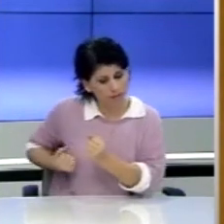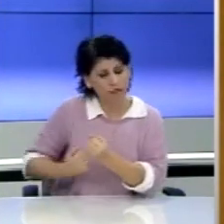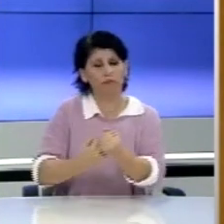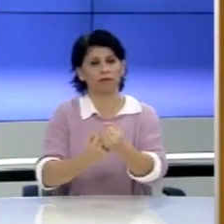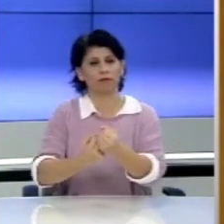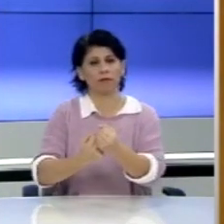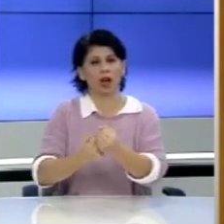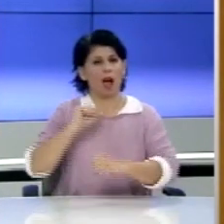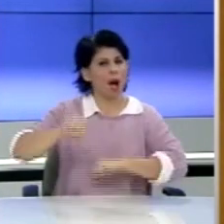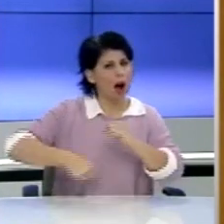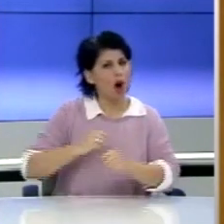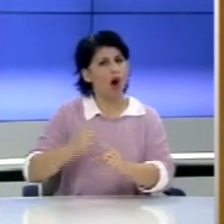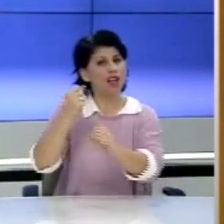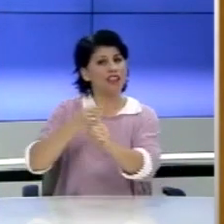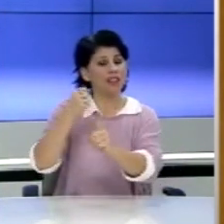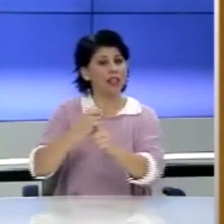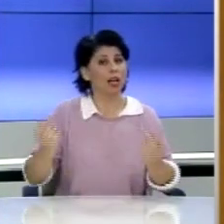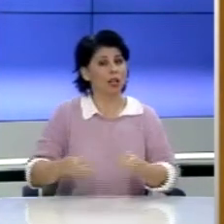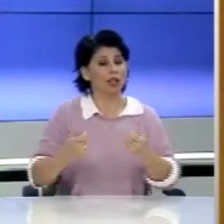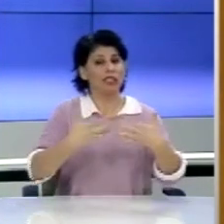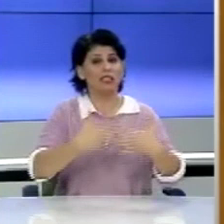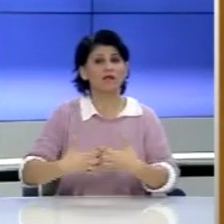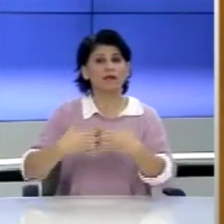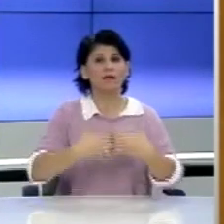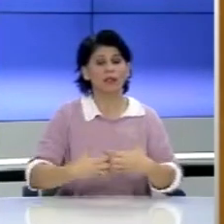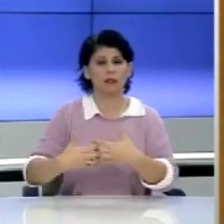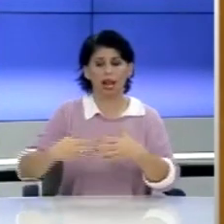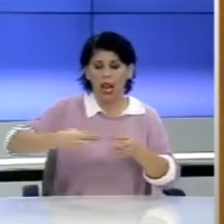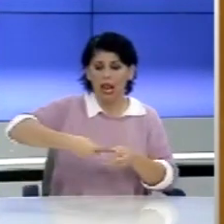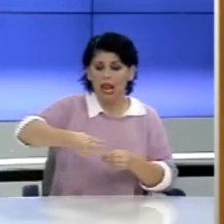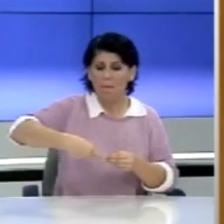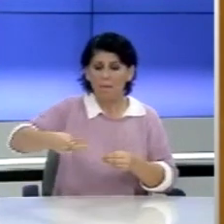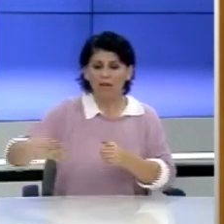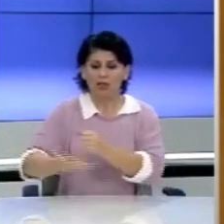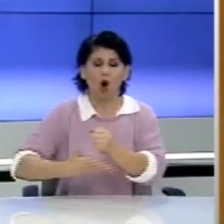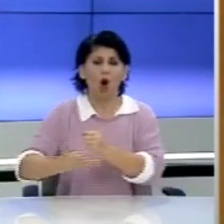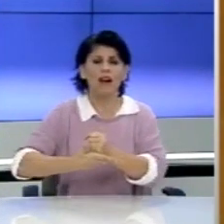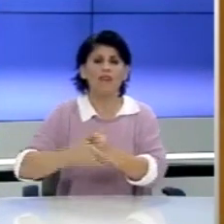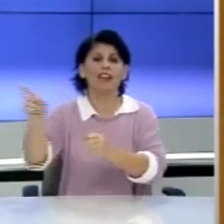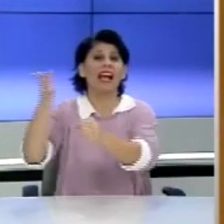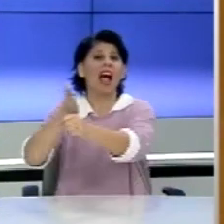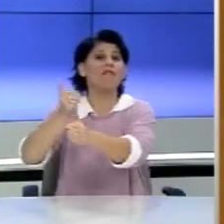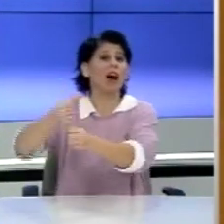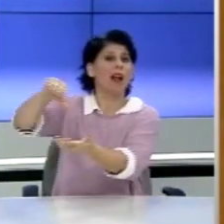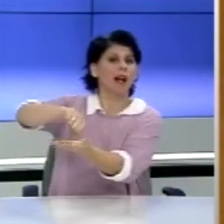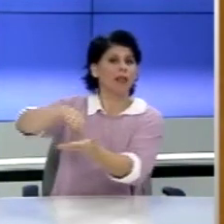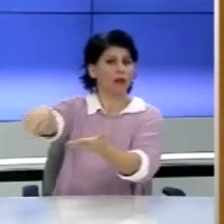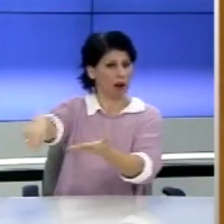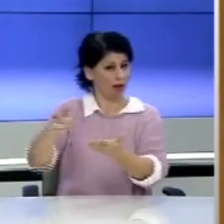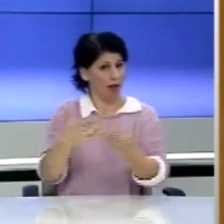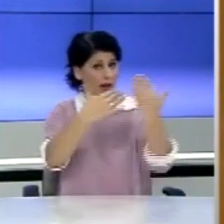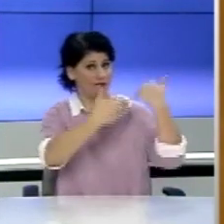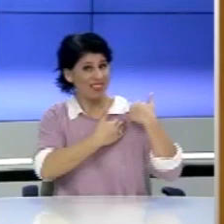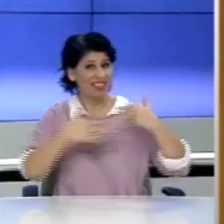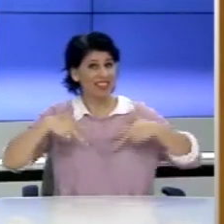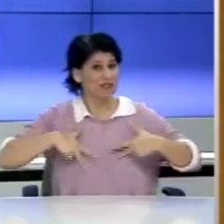τις διεκδικήσεις των εργαζομένων στη βιομηχανία φωσφορικών λιπασμάτων Καβάλας. Με ευθύνη της κυβέρνησης